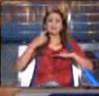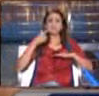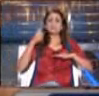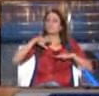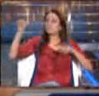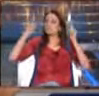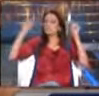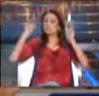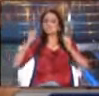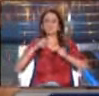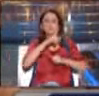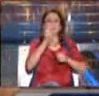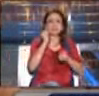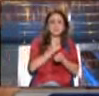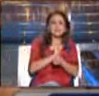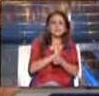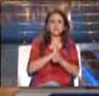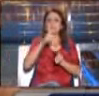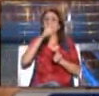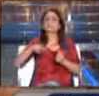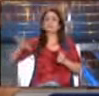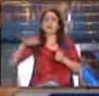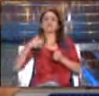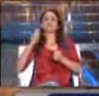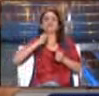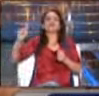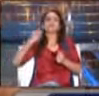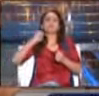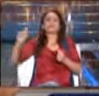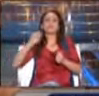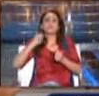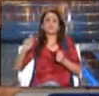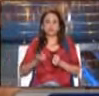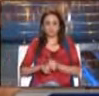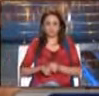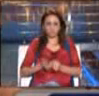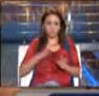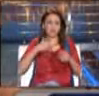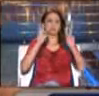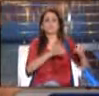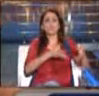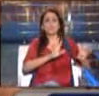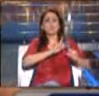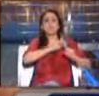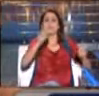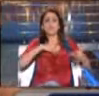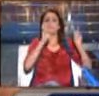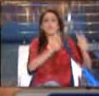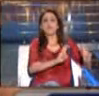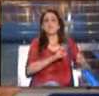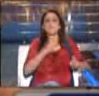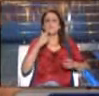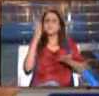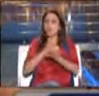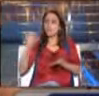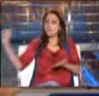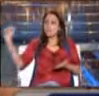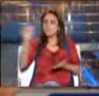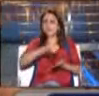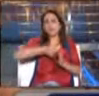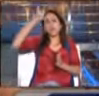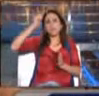الالتراس، وهيكون في وقفات احتجاجيه، وهيكون في محاولات لايقاف النشاط، لان احنا قلنا مره واثنين وثلاثه لو الدوري رجع او